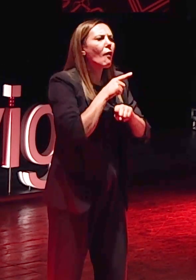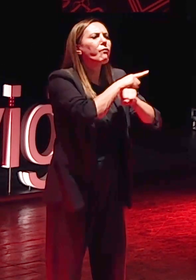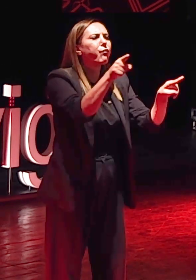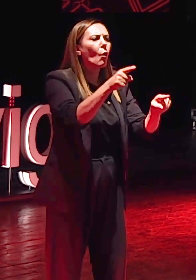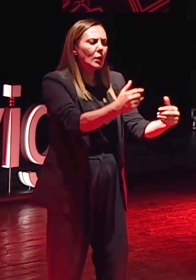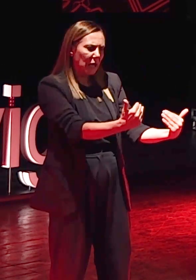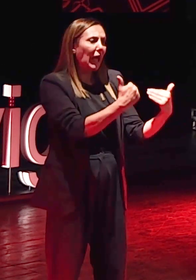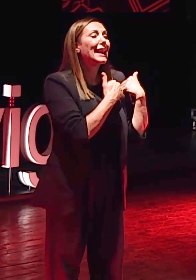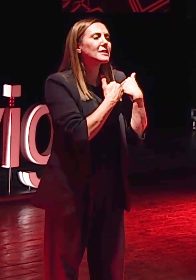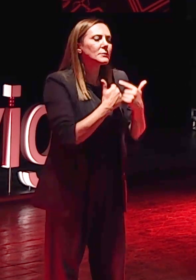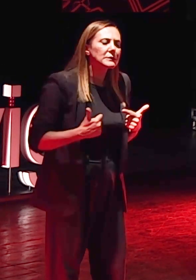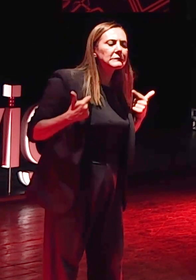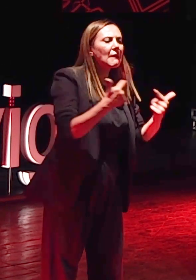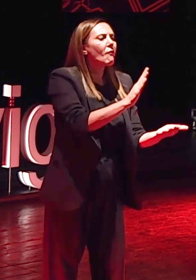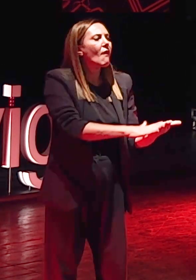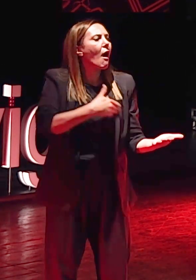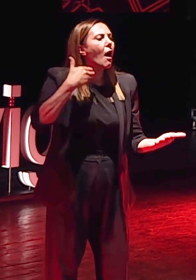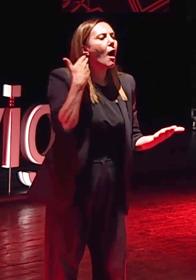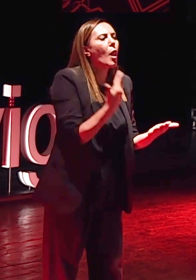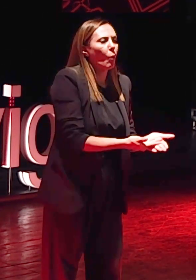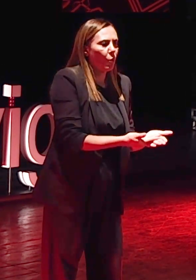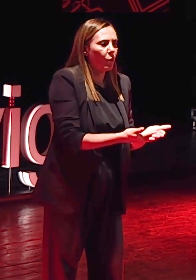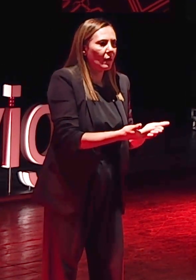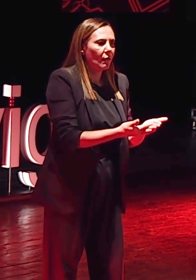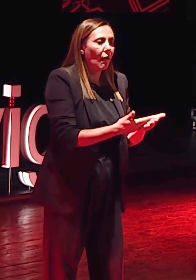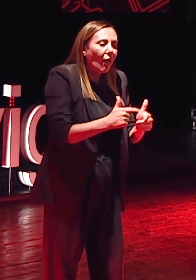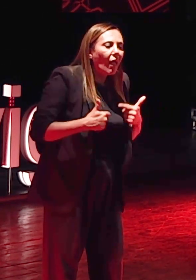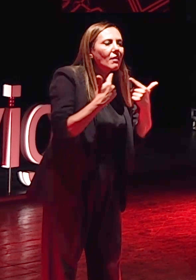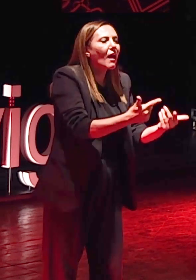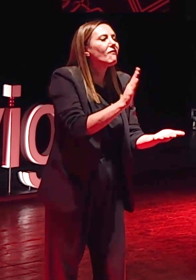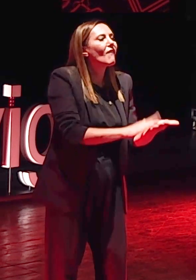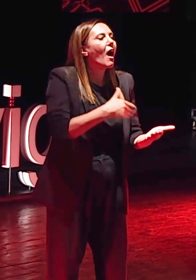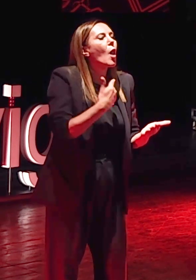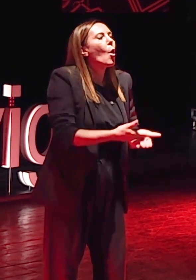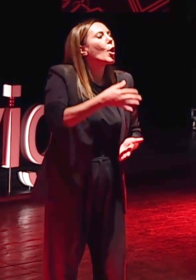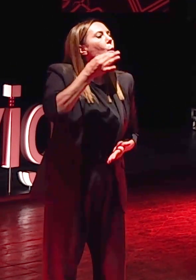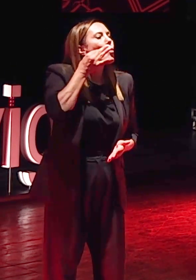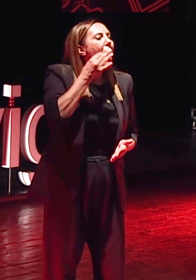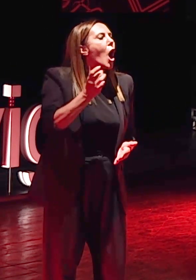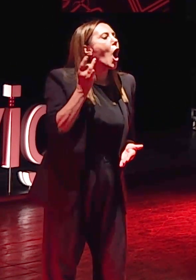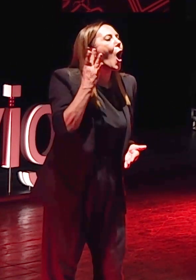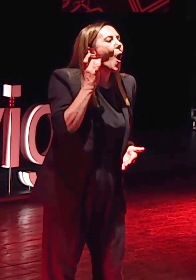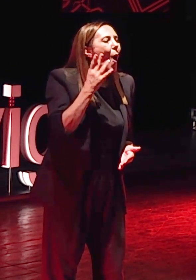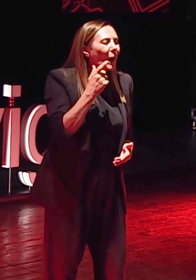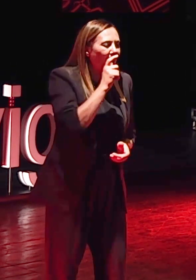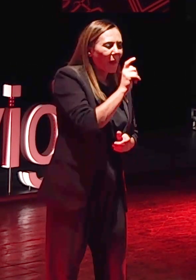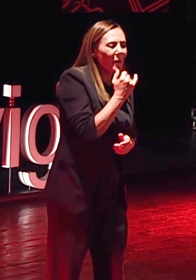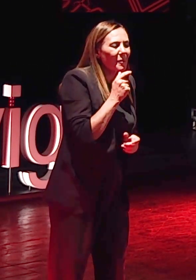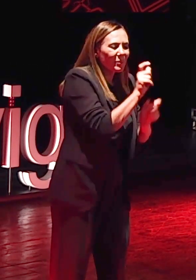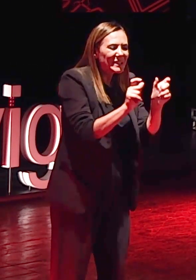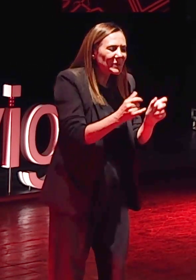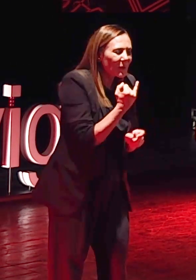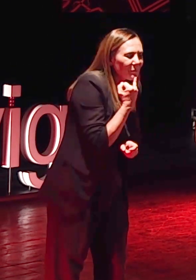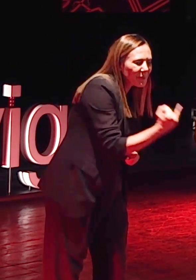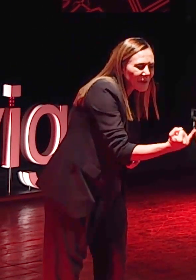compito di valorizzare e dare il valore umano a tutte le persone a tutte quelle piccole persone perché gli studenti